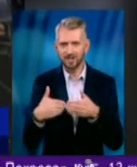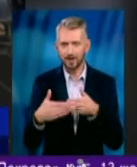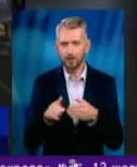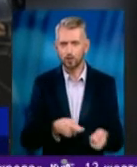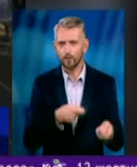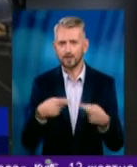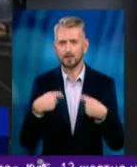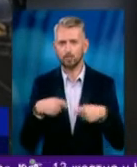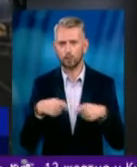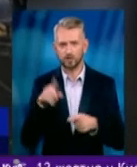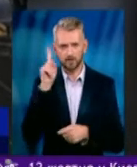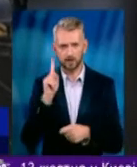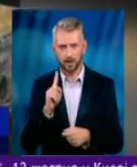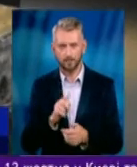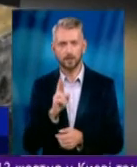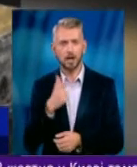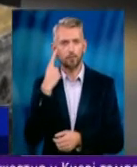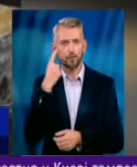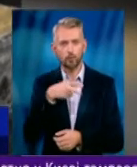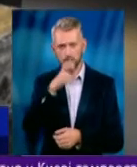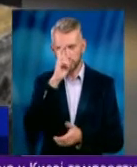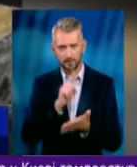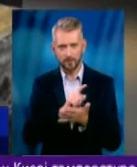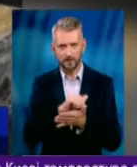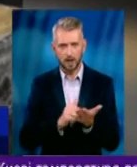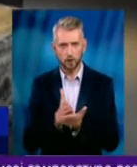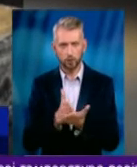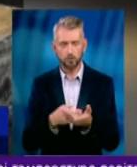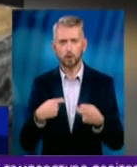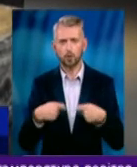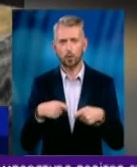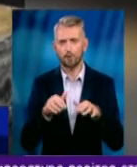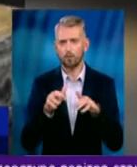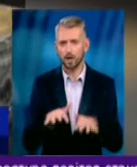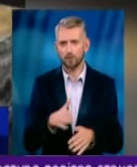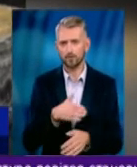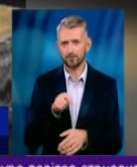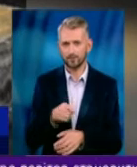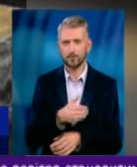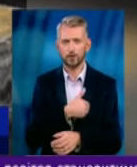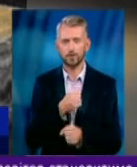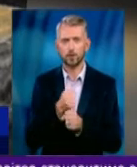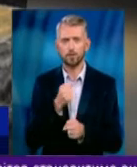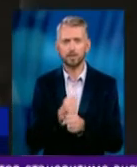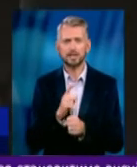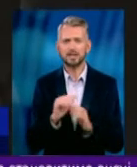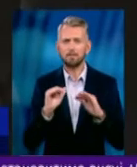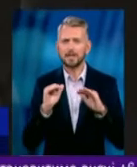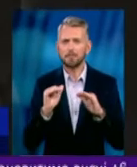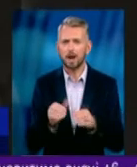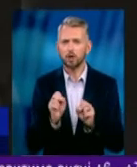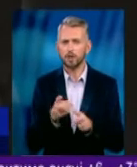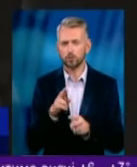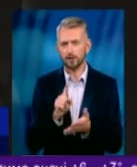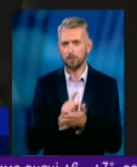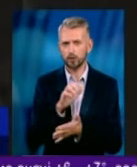на продаж до Ізраїлю. Як повідомили у Державній фіскальній службі, торгову операцію наш земляк планував здійснити з мінімальним